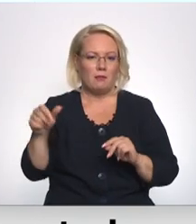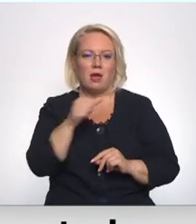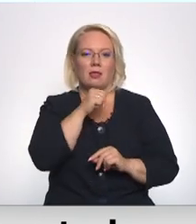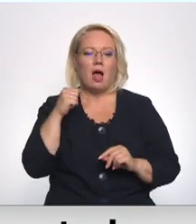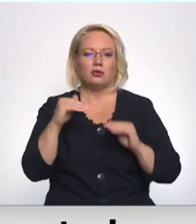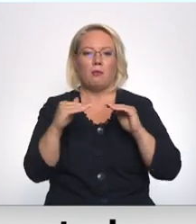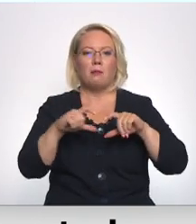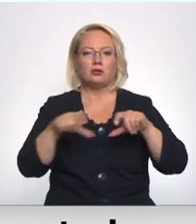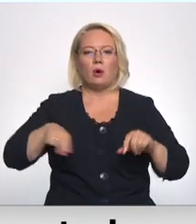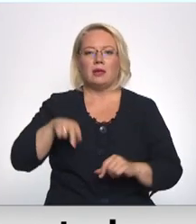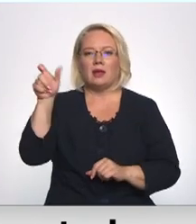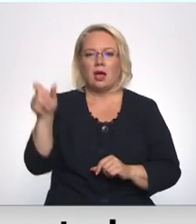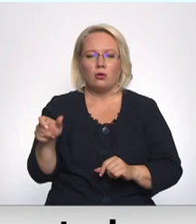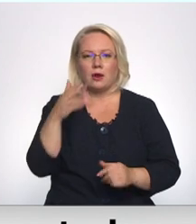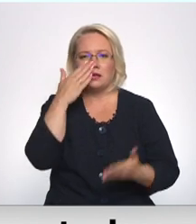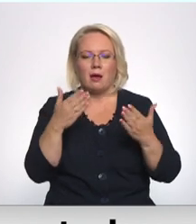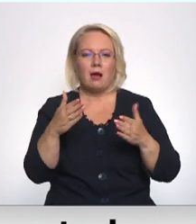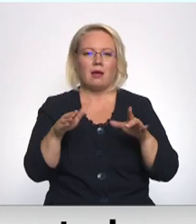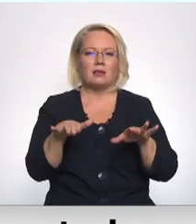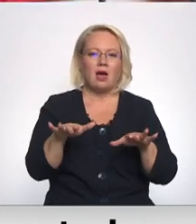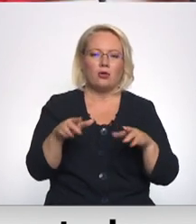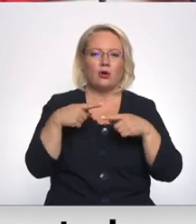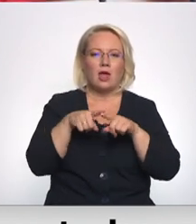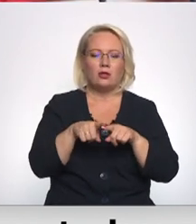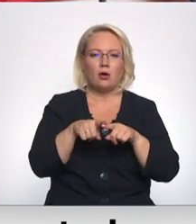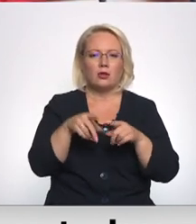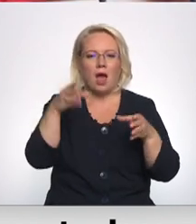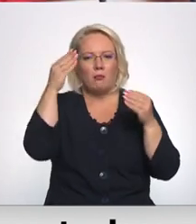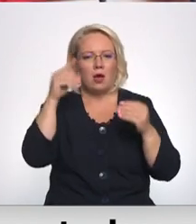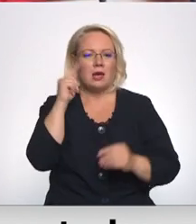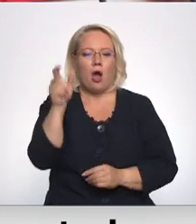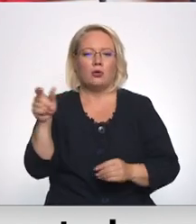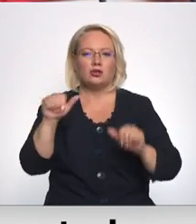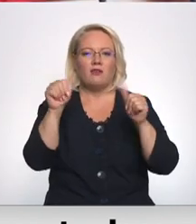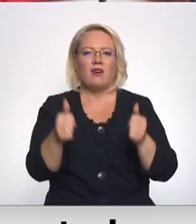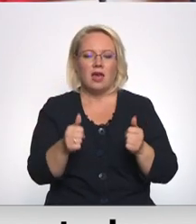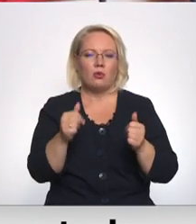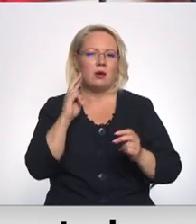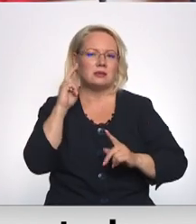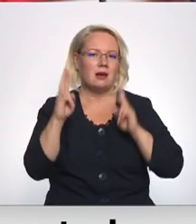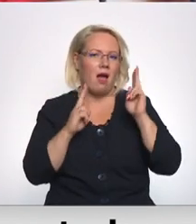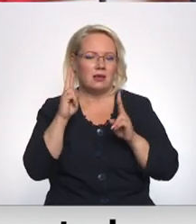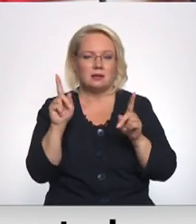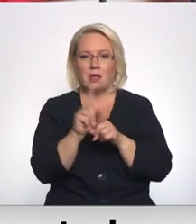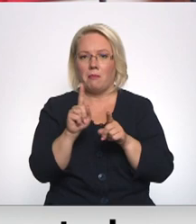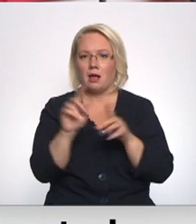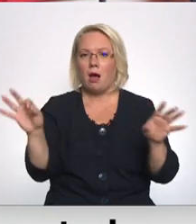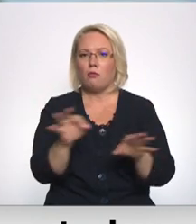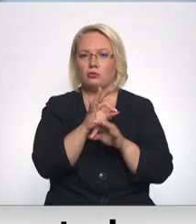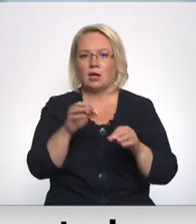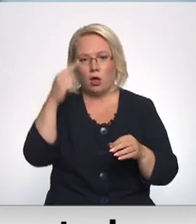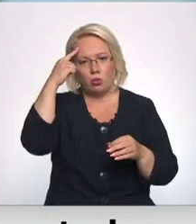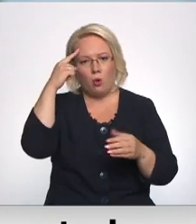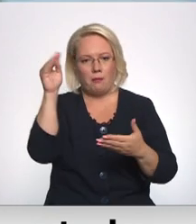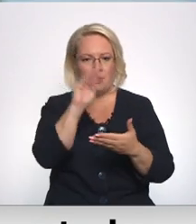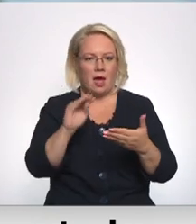direktore izmēģinājusi, kā ar digitālo tehnoloģiju apgūšanu jaunieši var veidot skaņu skices, gluži kā muzikālu domrakstu.